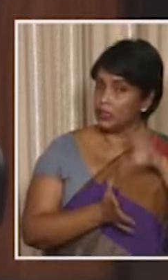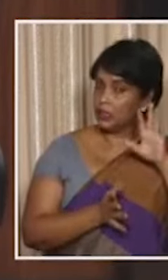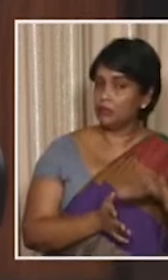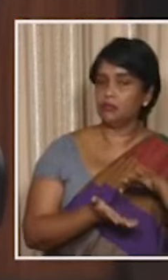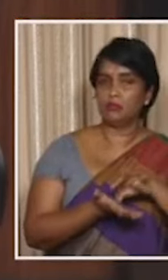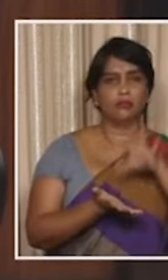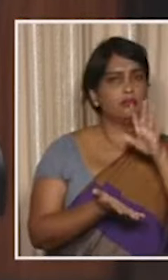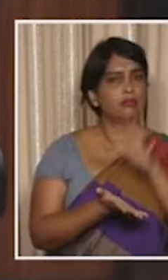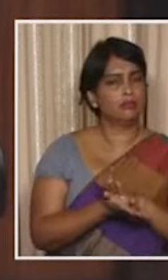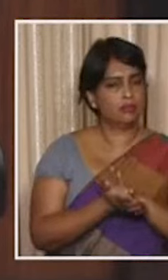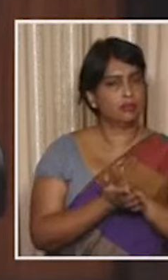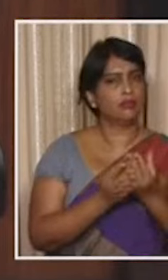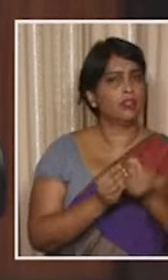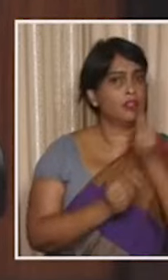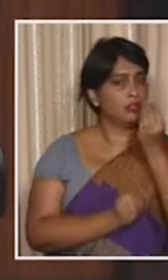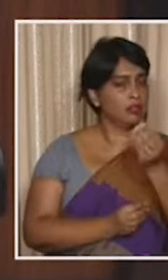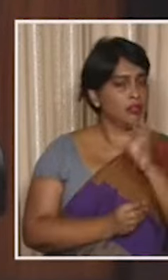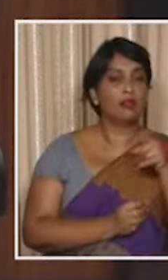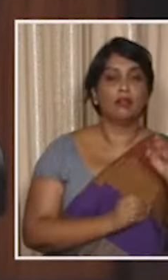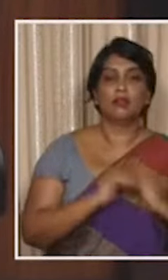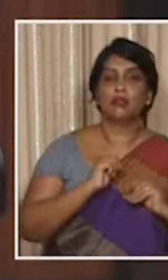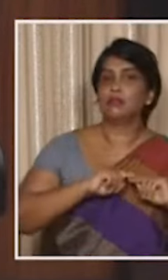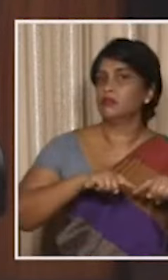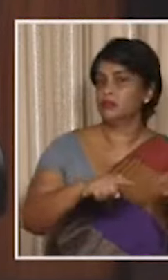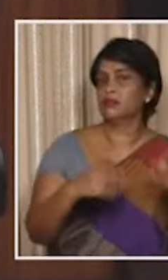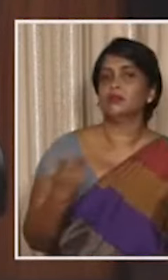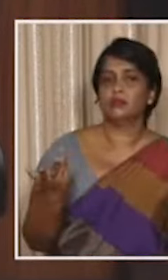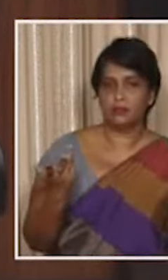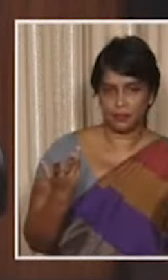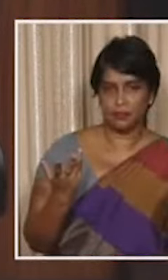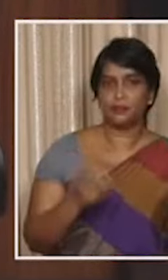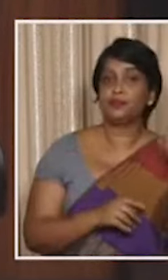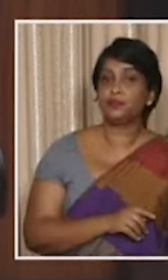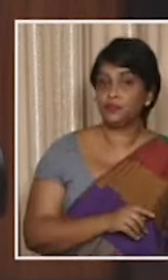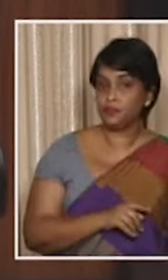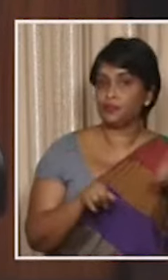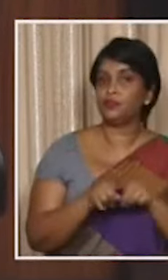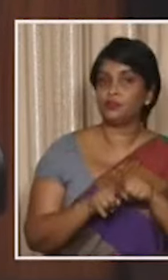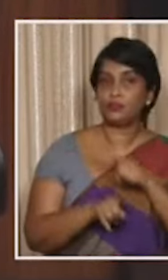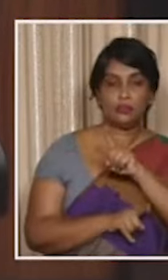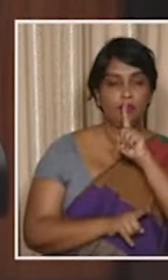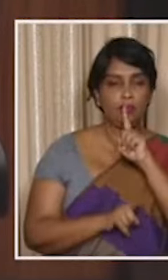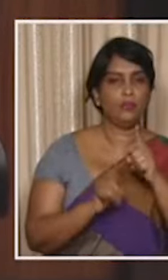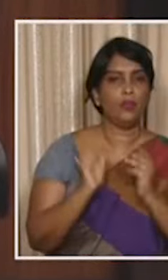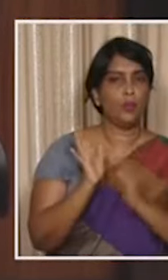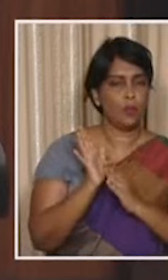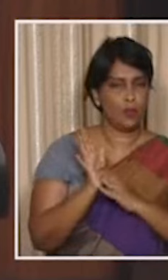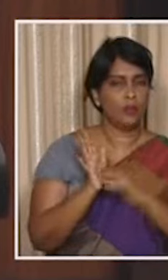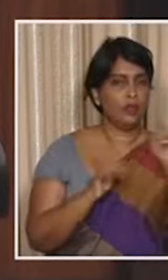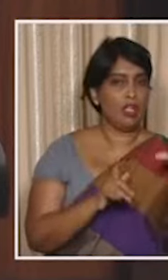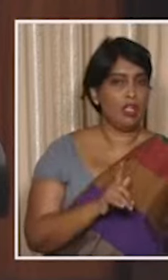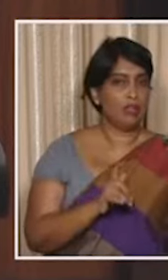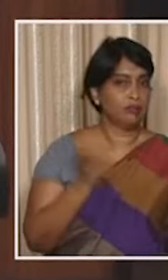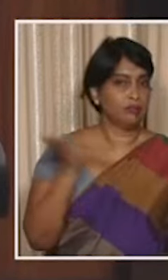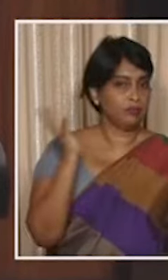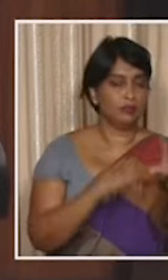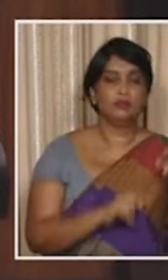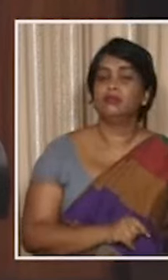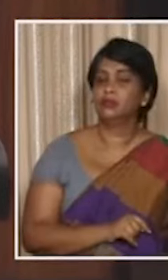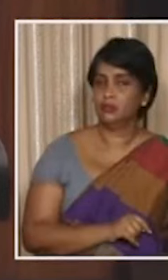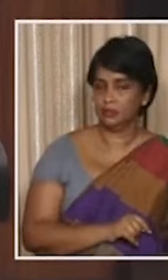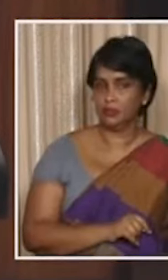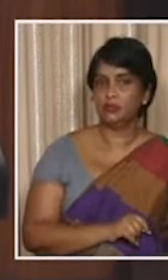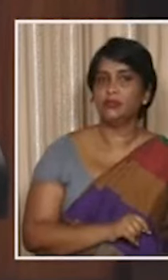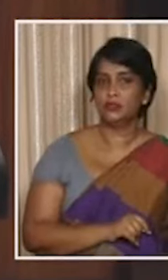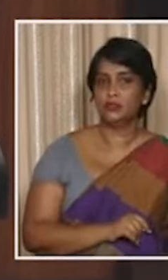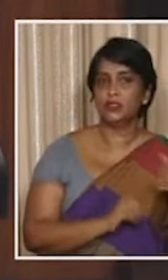அதை விடுவிக்கிறதாக சொல்லி. அதனையும் தாண்டி நீங்கள் சொல்கிறீர்கள், முரகட்டாஞ்சேனையிலே இருக்கும் அந்த இராணுவ முகாம் வைத்திருக்கும்